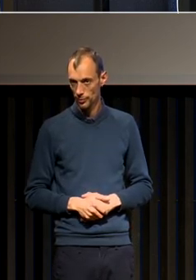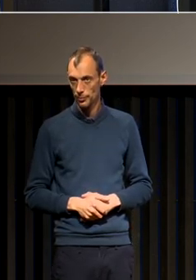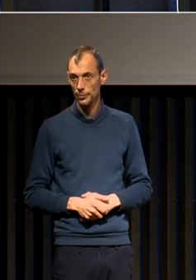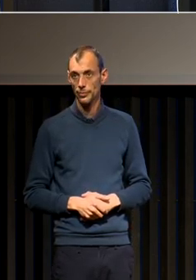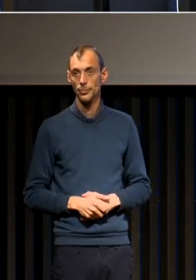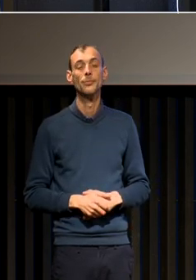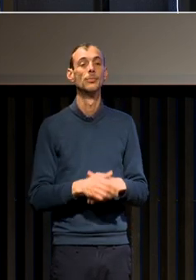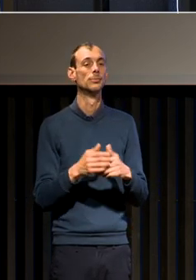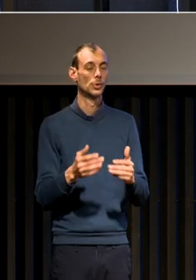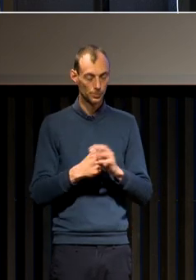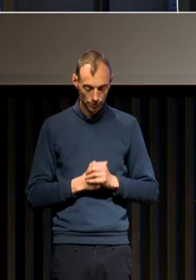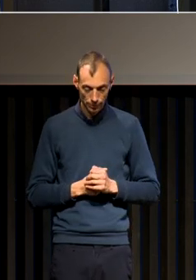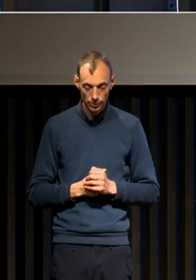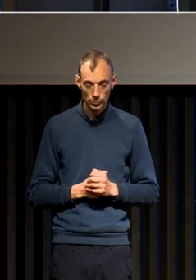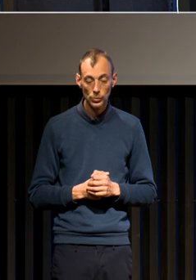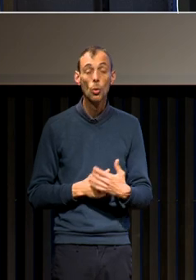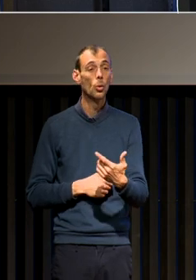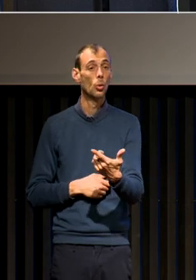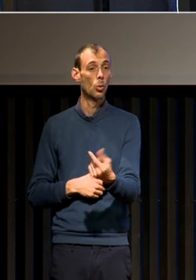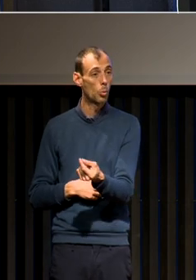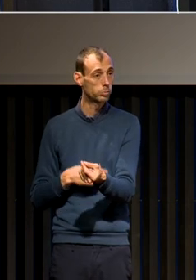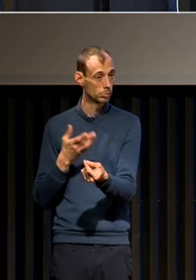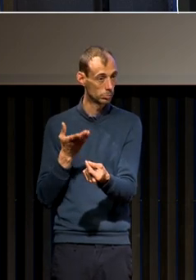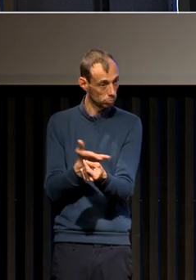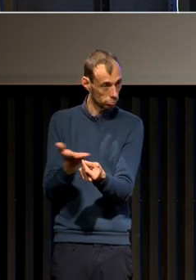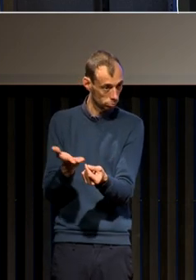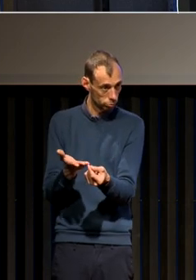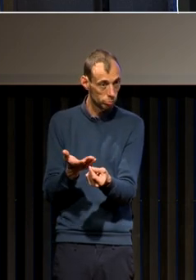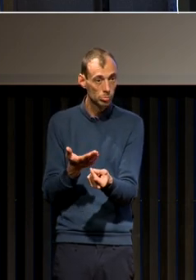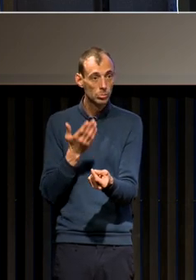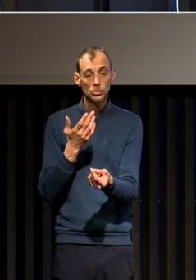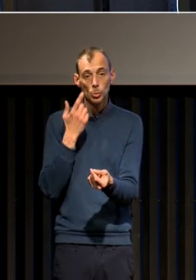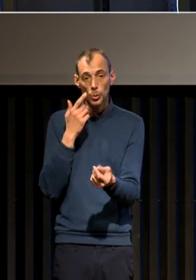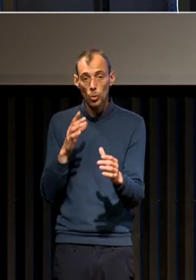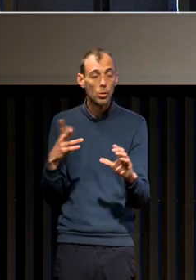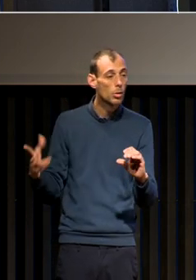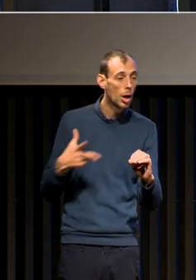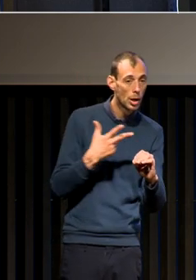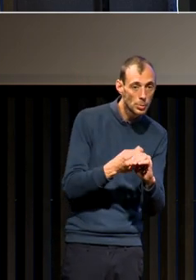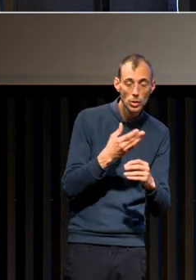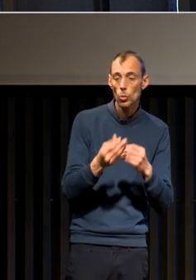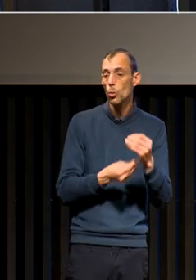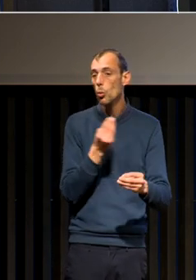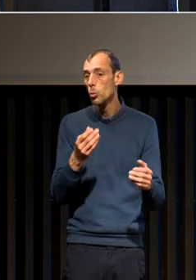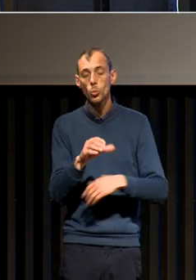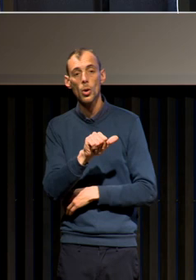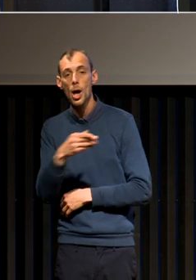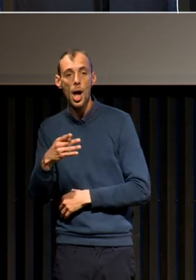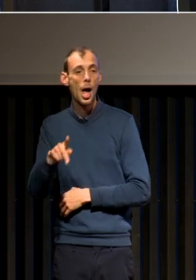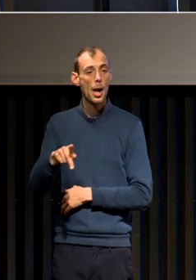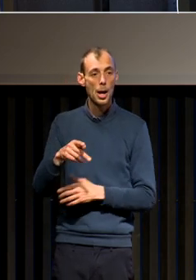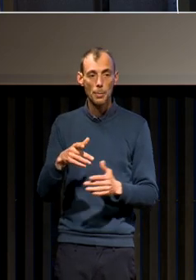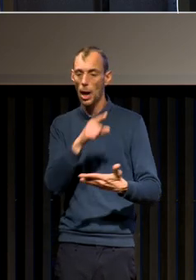Lorsqu'il s'agit d'un couple, font obstacle à l'insémination ou à toute AMP le décès d'un des membres du couple.